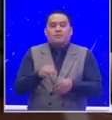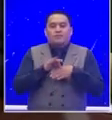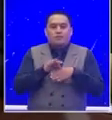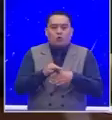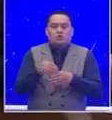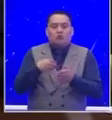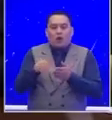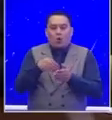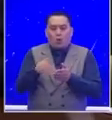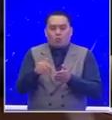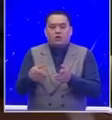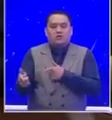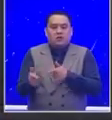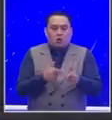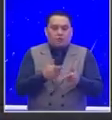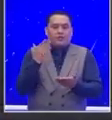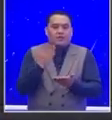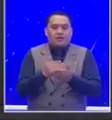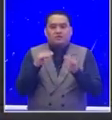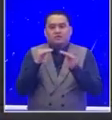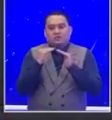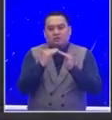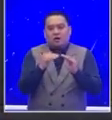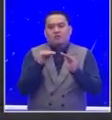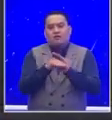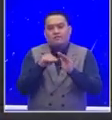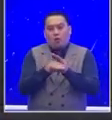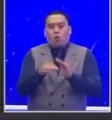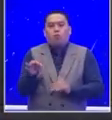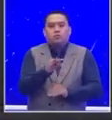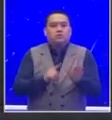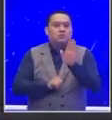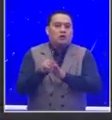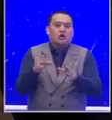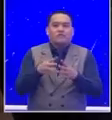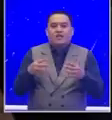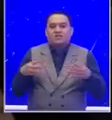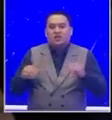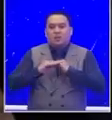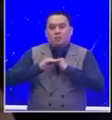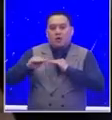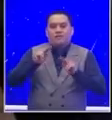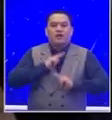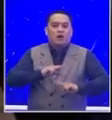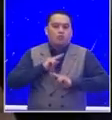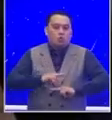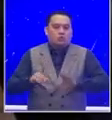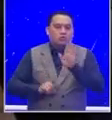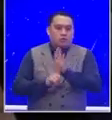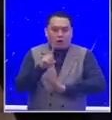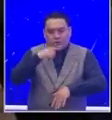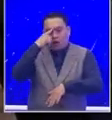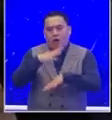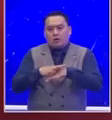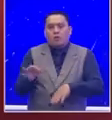форвардной закупки. Вместе с тем, исполняя поручения главы государства, в области уже начаты весенние полевые работы. В целом, по словам Аманды